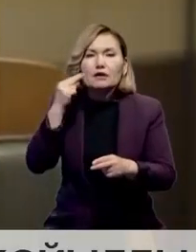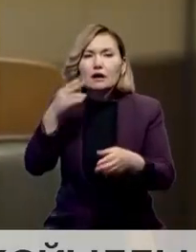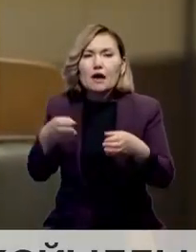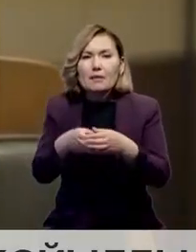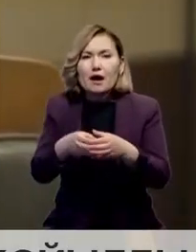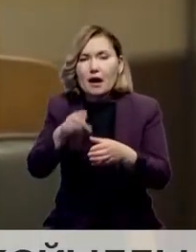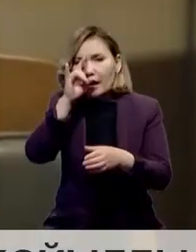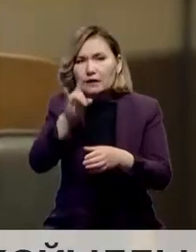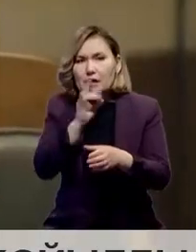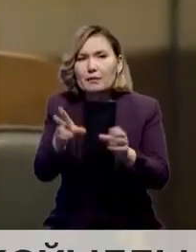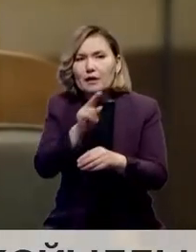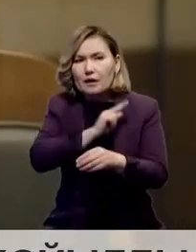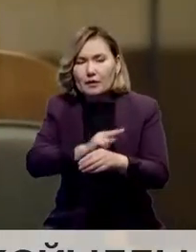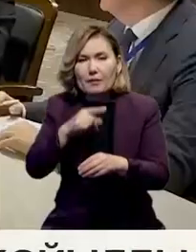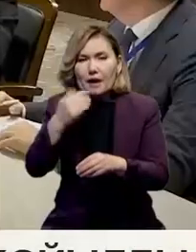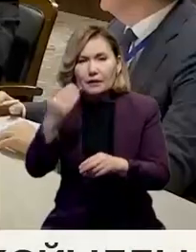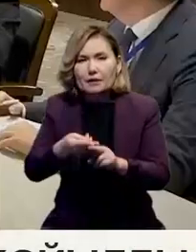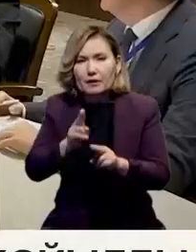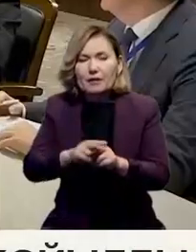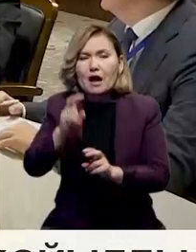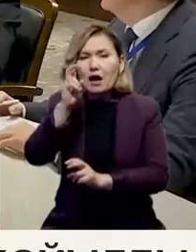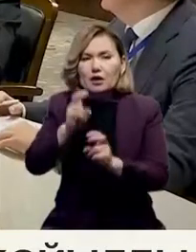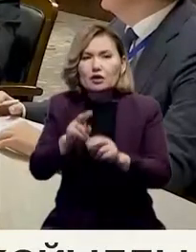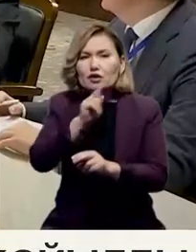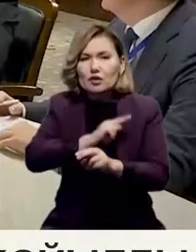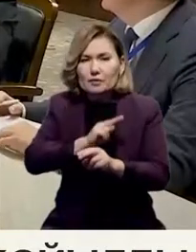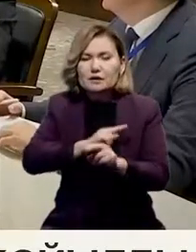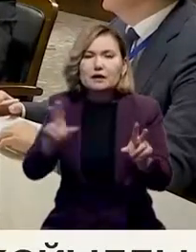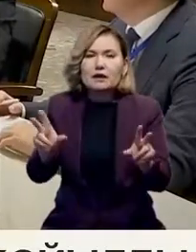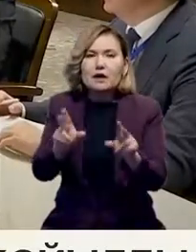сенімді инвестициялық серіктесі екенін атап өтіп, кәсіпорын жұмысына табыс тіледі.